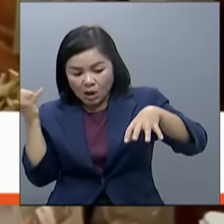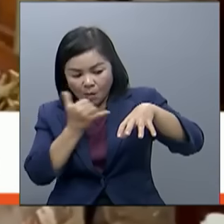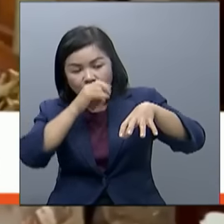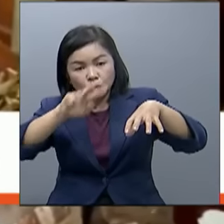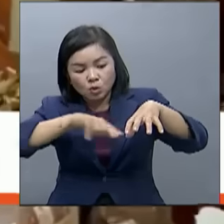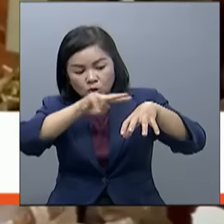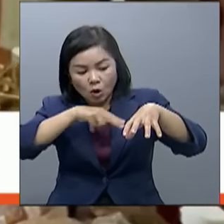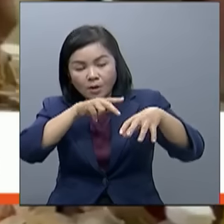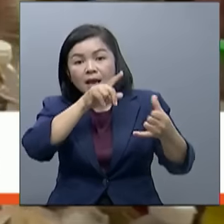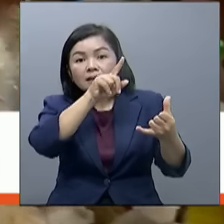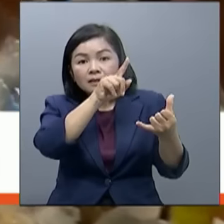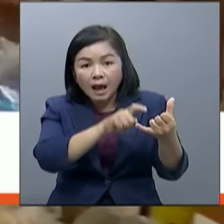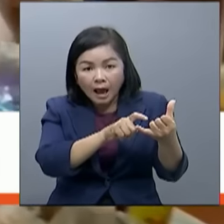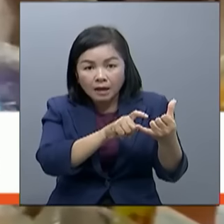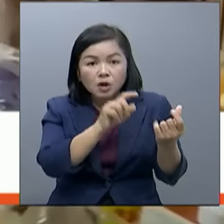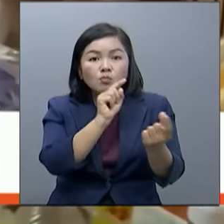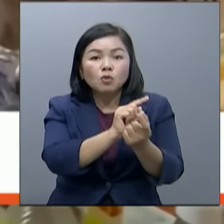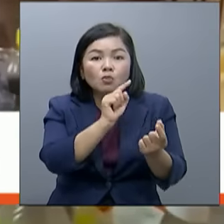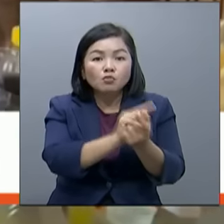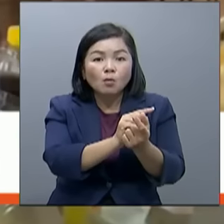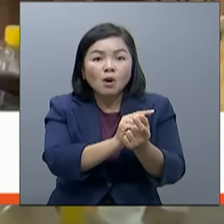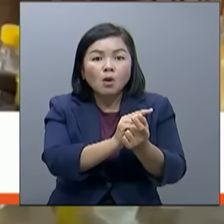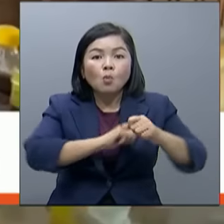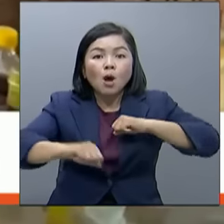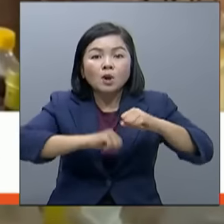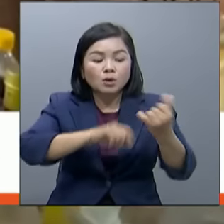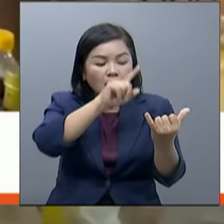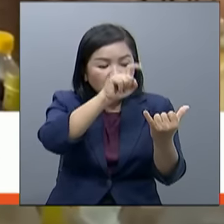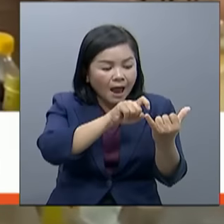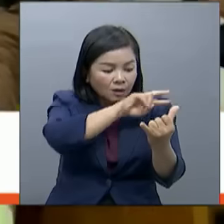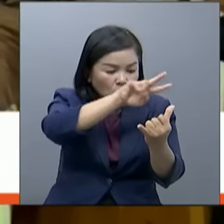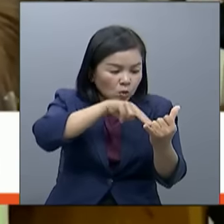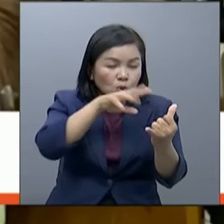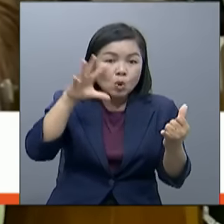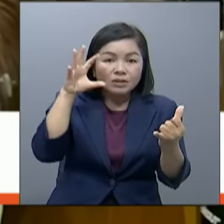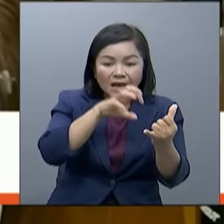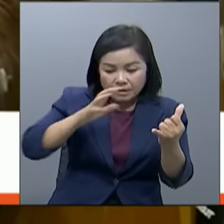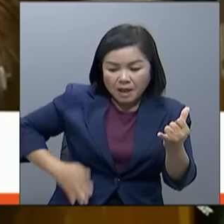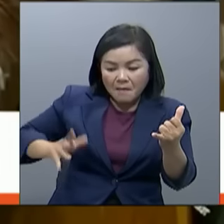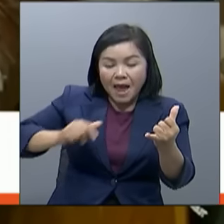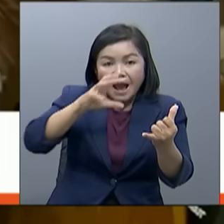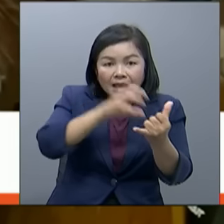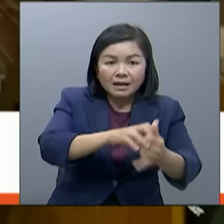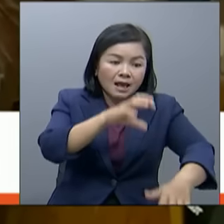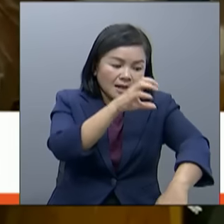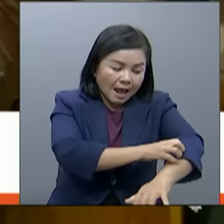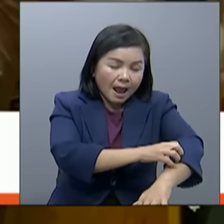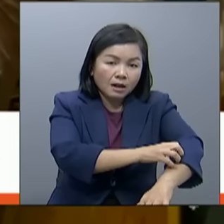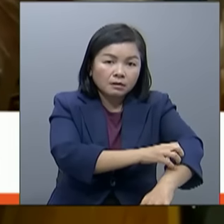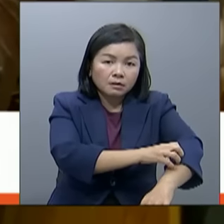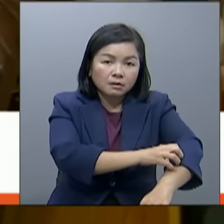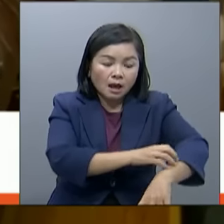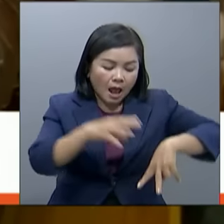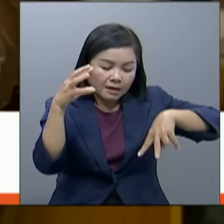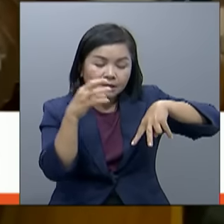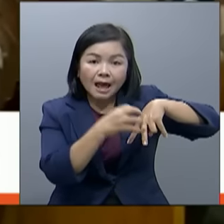ค่ะพบว่าสภาพศพของผู้เสียชีวิตมีร่องรอยแล้วก็บาดแผลถูกกัดทั้งที่บริเวณแขนขาทั้ง 2ข้าง